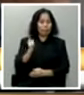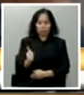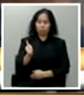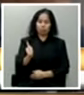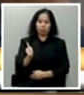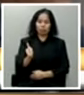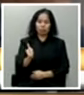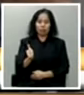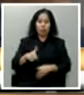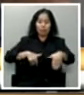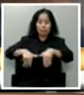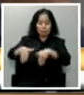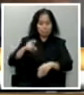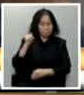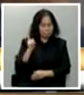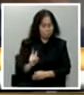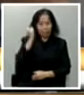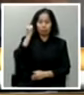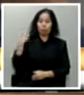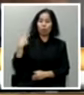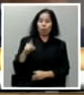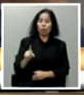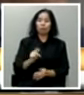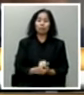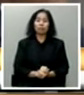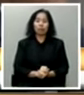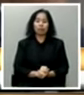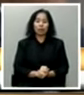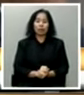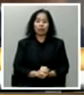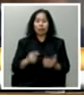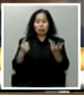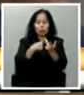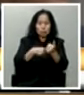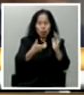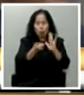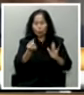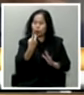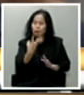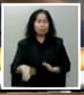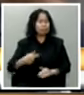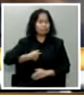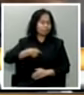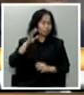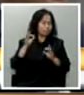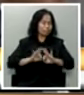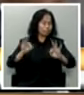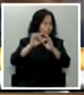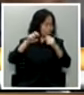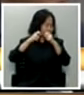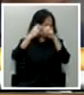เราเอาประโยชน์ประชาชนเอาประโยชน์ประเทศชาติเป็นหลักเพราะฉะนั้นเรื่องเสียง1 2 3เสียงมันไม่มีปัญหาครับผมว่าตอบคำถ